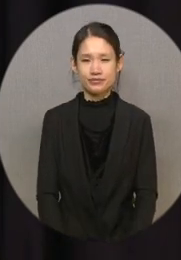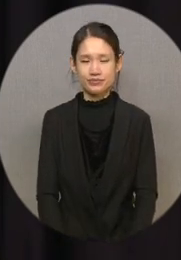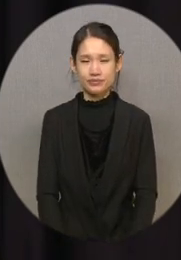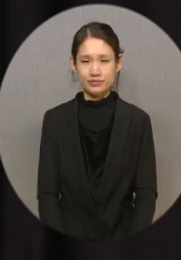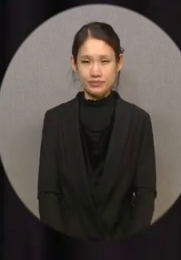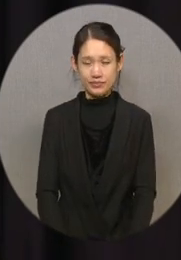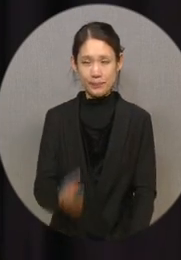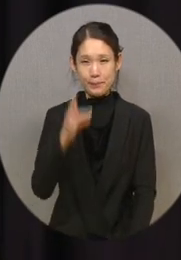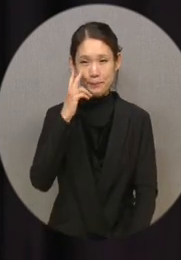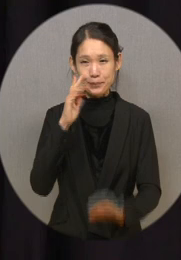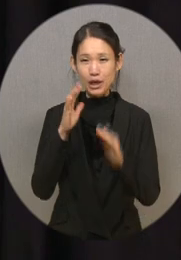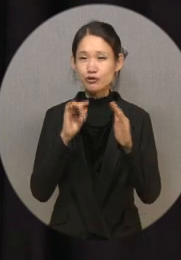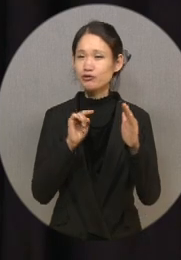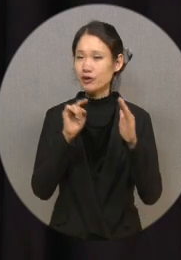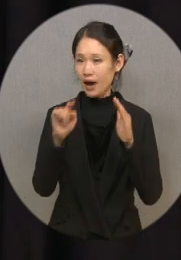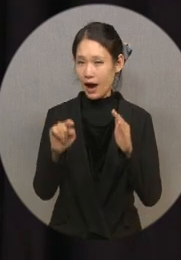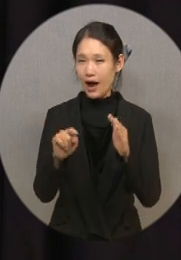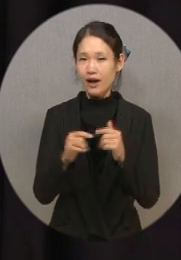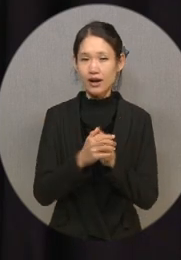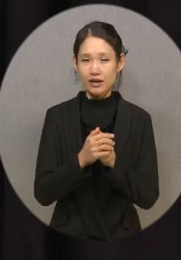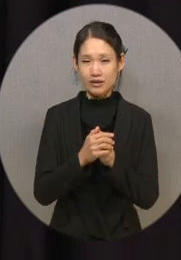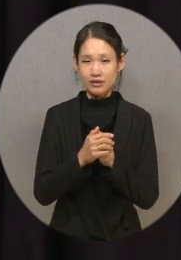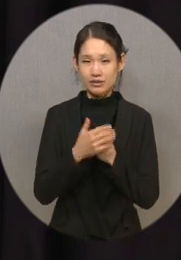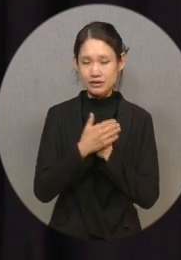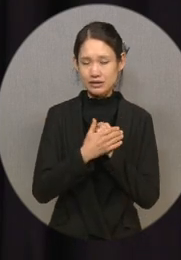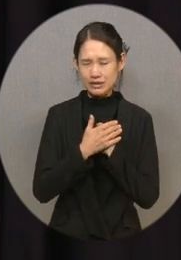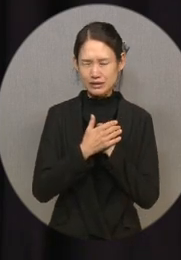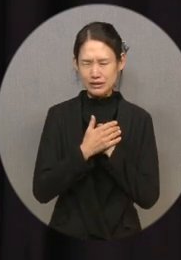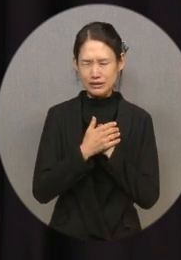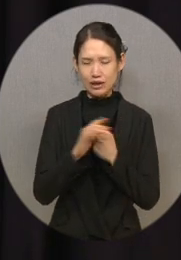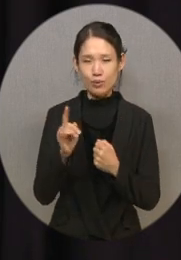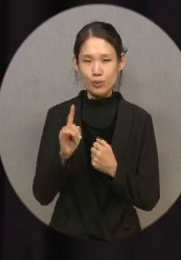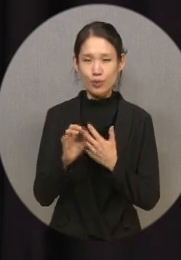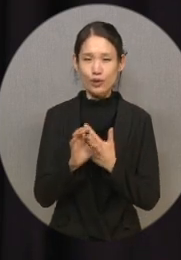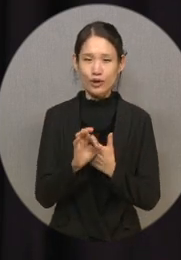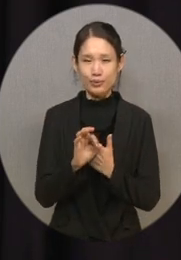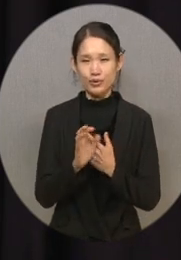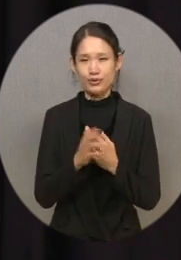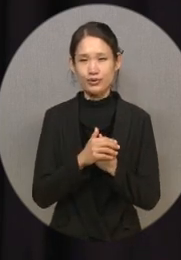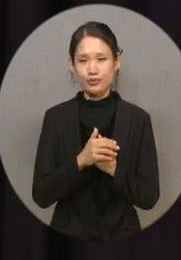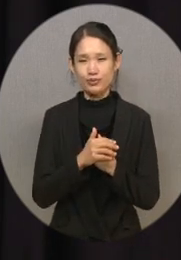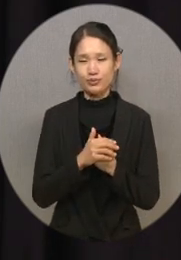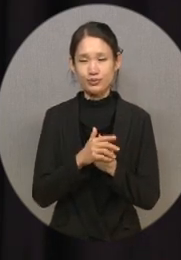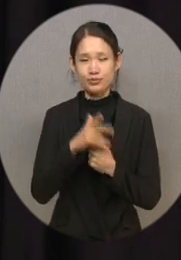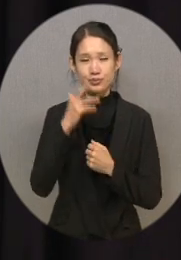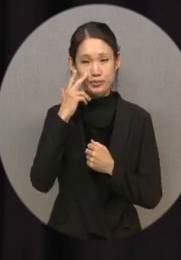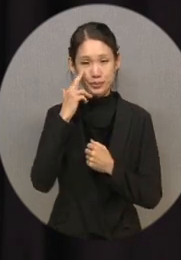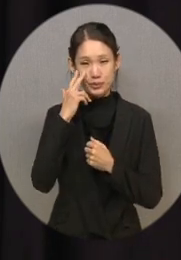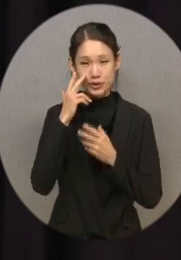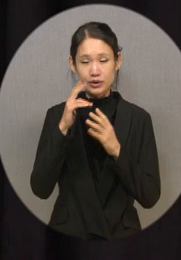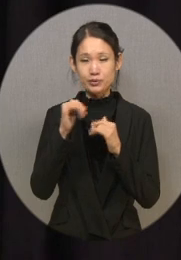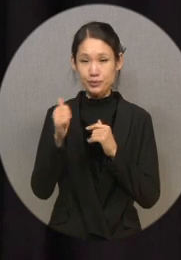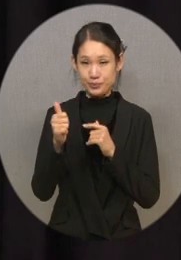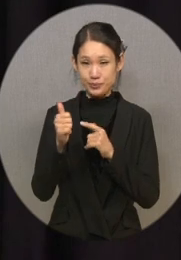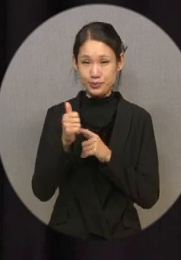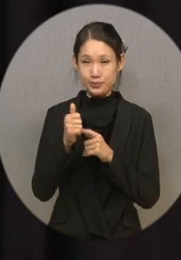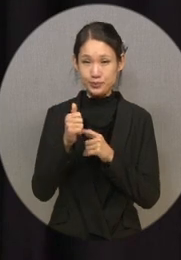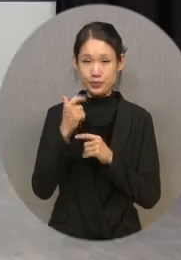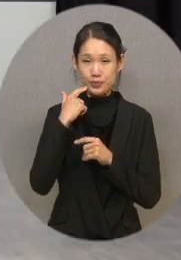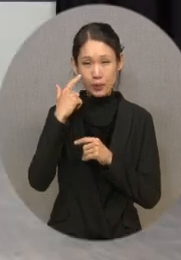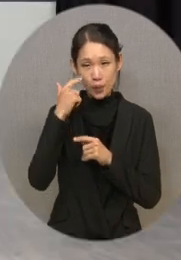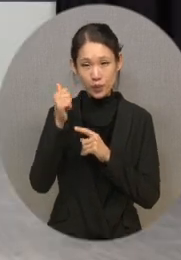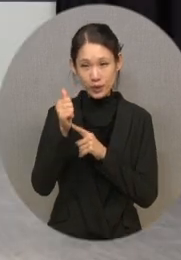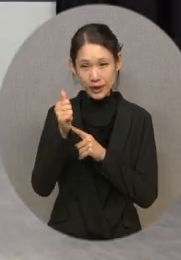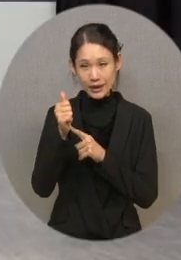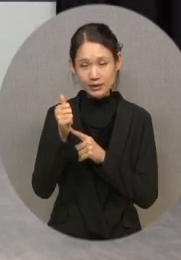그 미국에 가서도 참 은혜로웠던 거는 그 제가 그 미국인